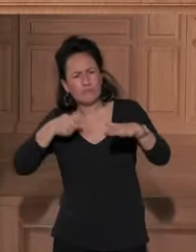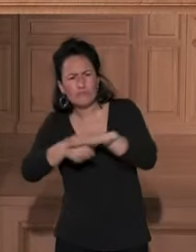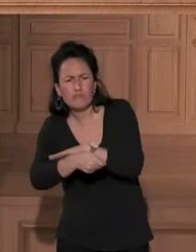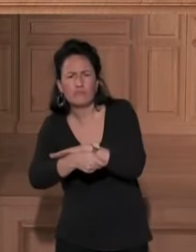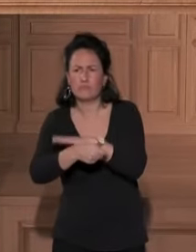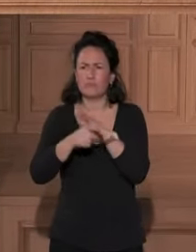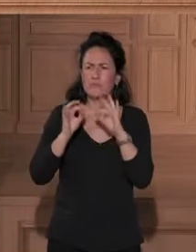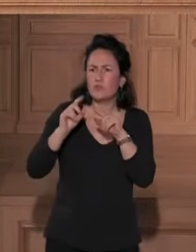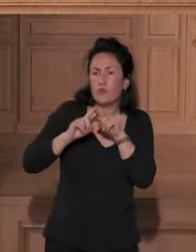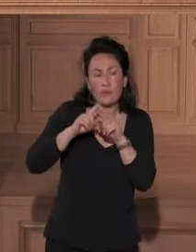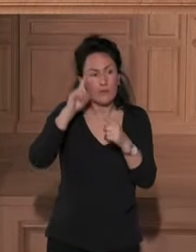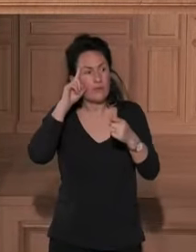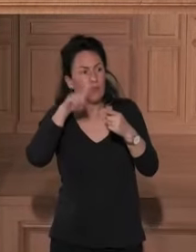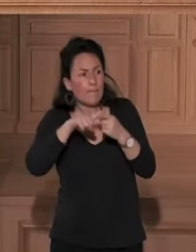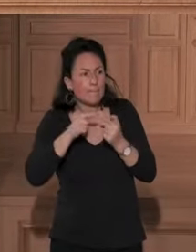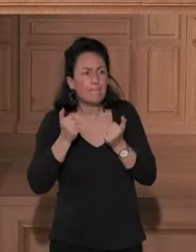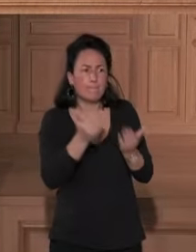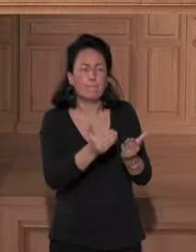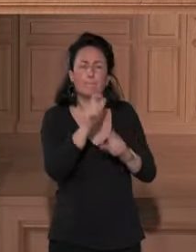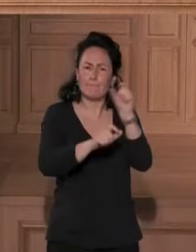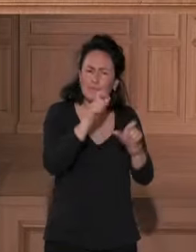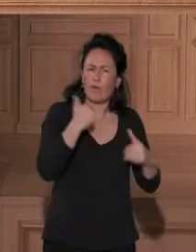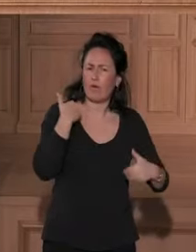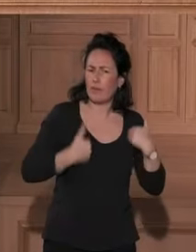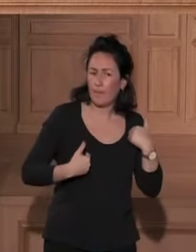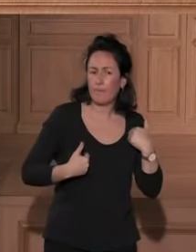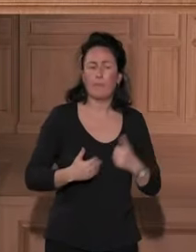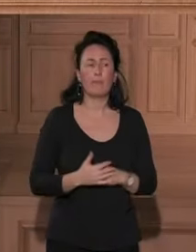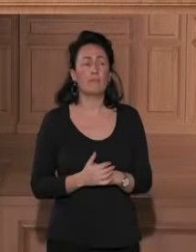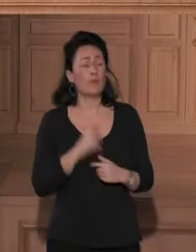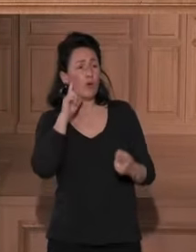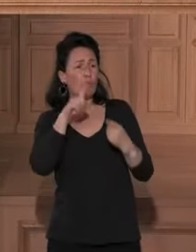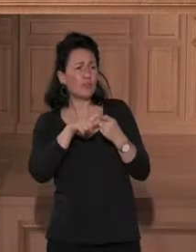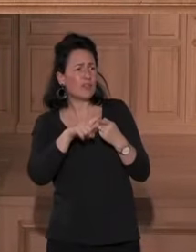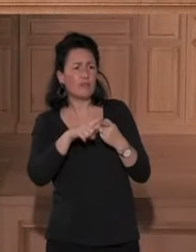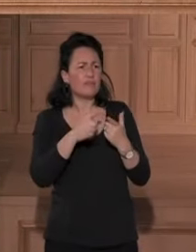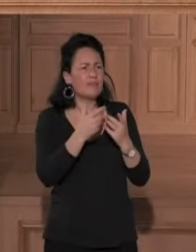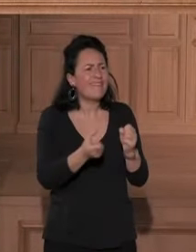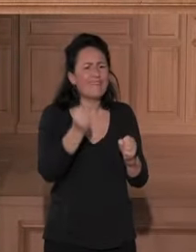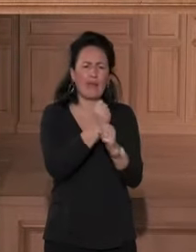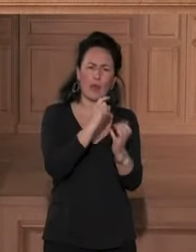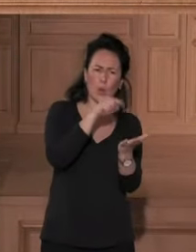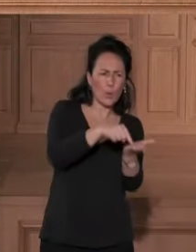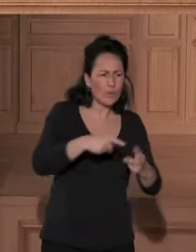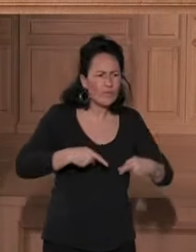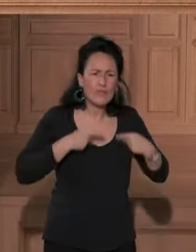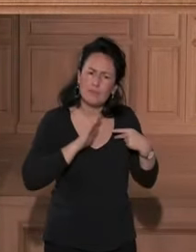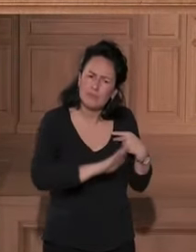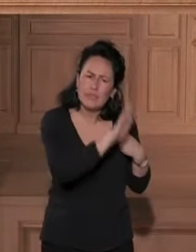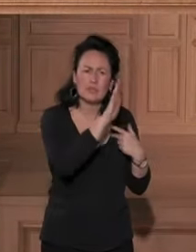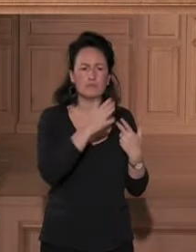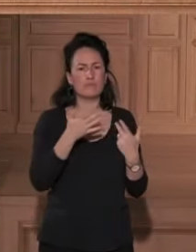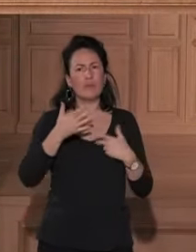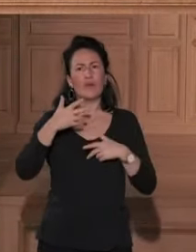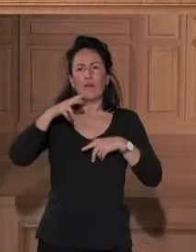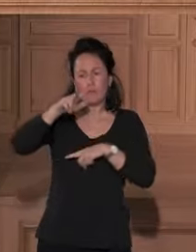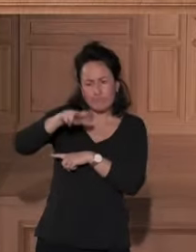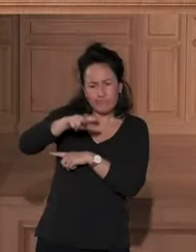initiatives au service des personnes handicapées. Des lieux pour aider à créer des lieux de vie, des habitats